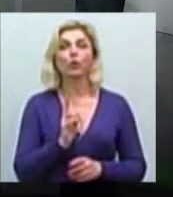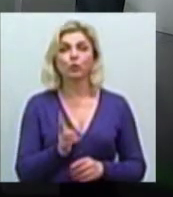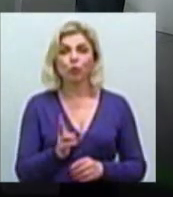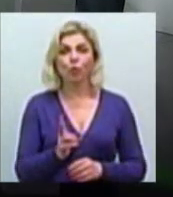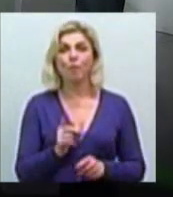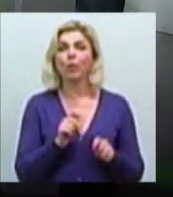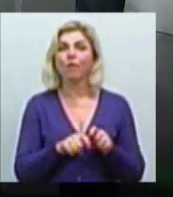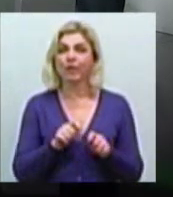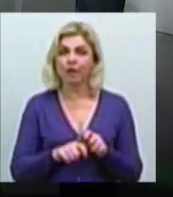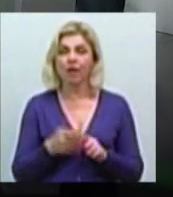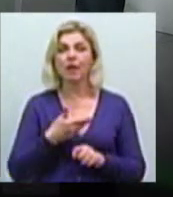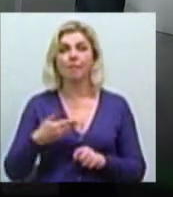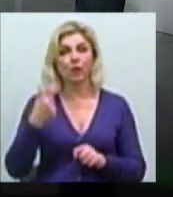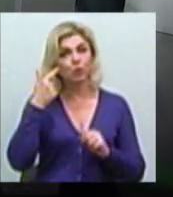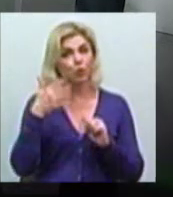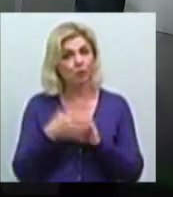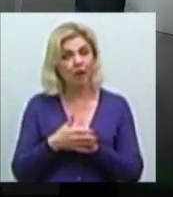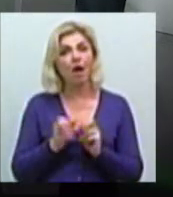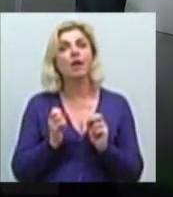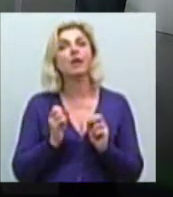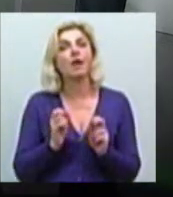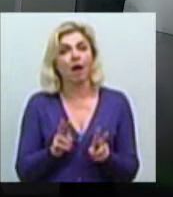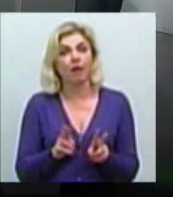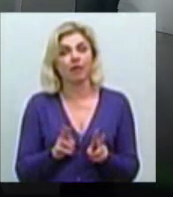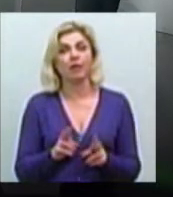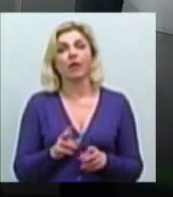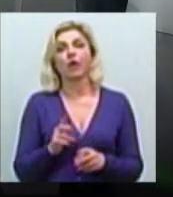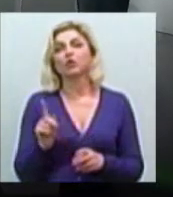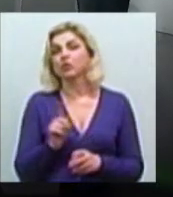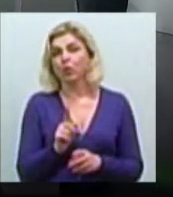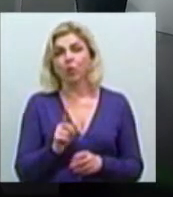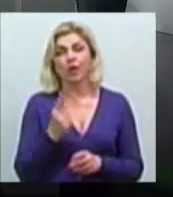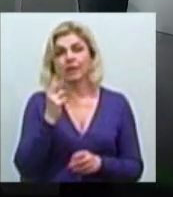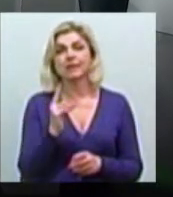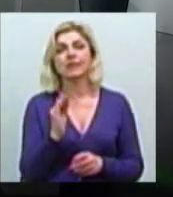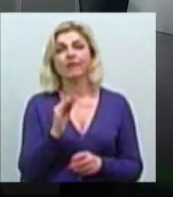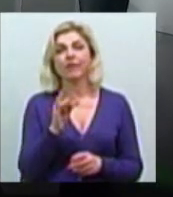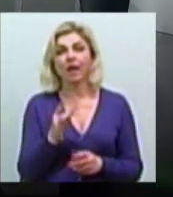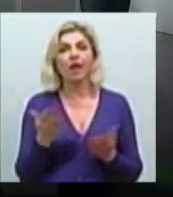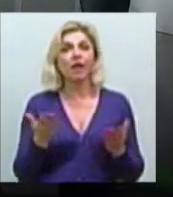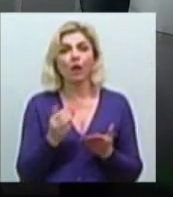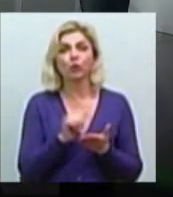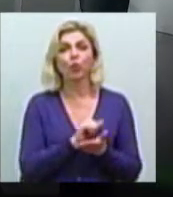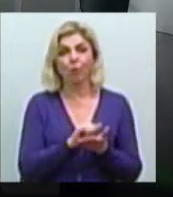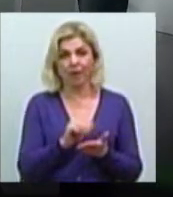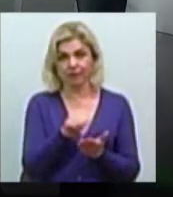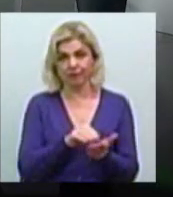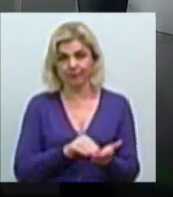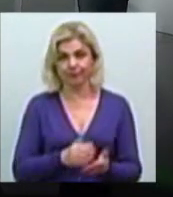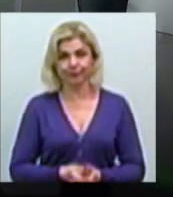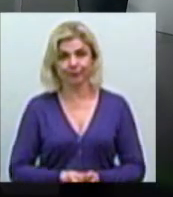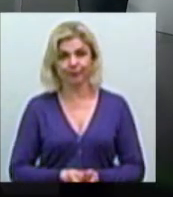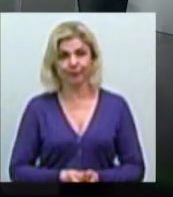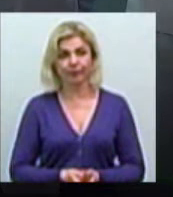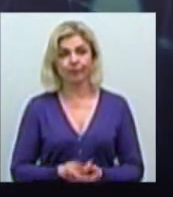Хто перевіряв, ми вже зрозуміли, а як саме? Які цифри, які документи зводились?